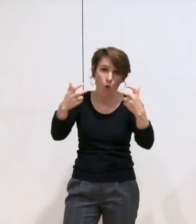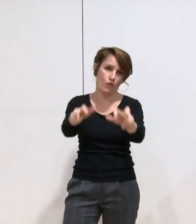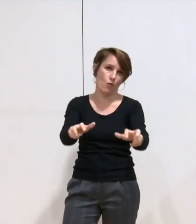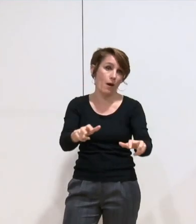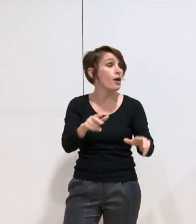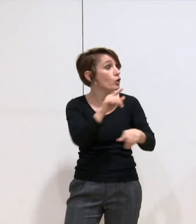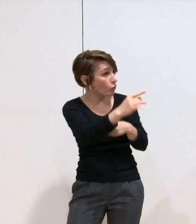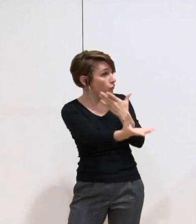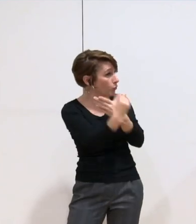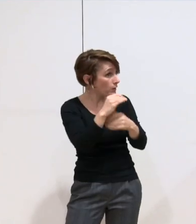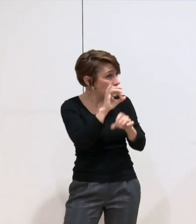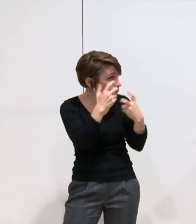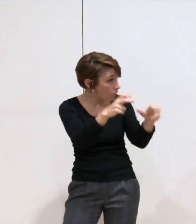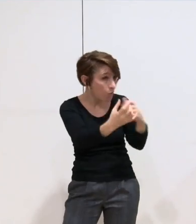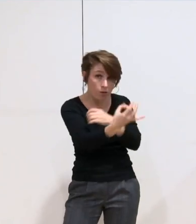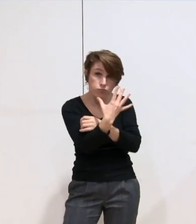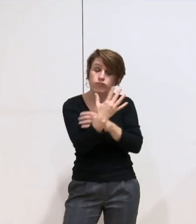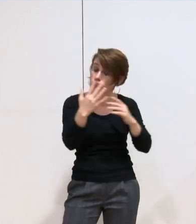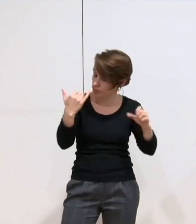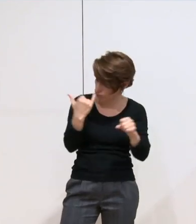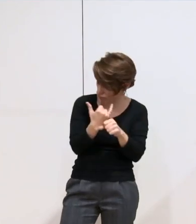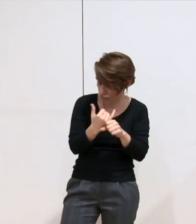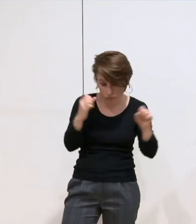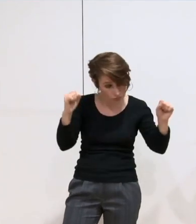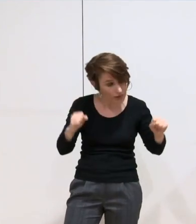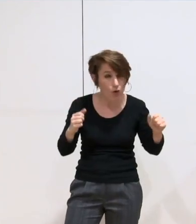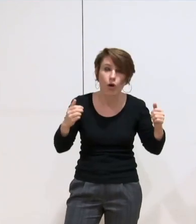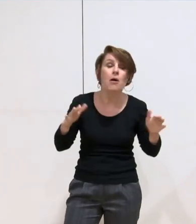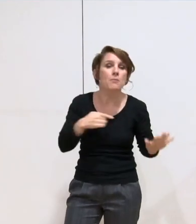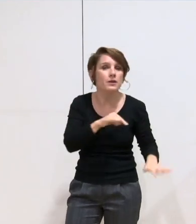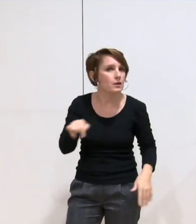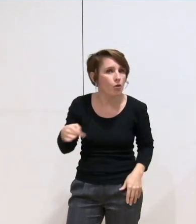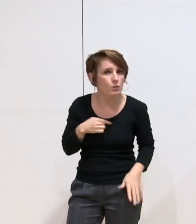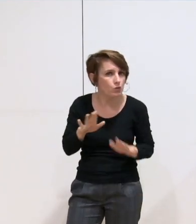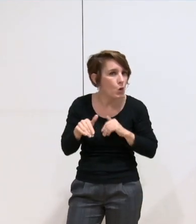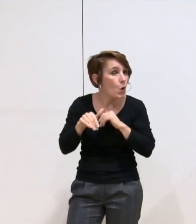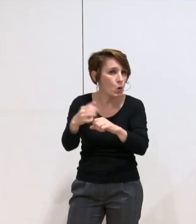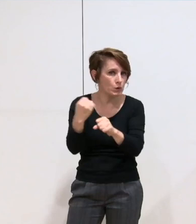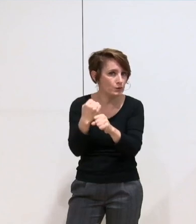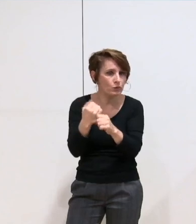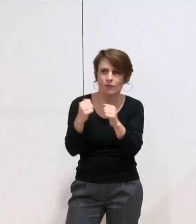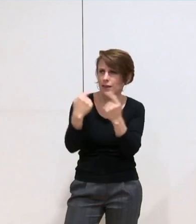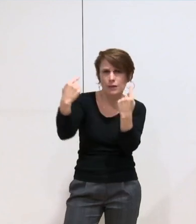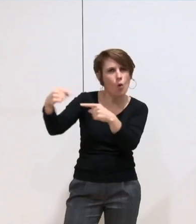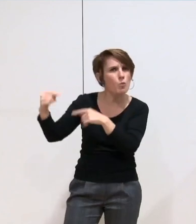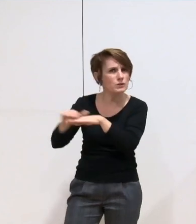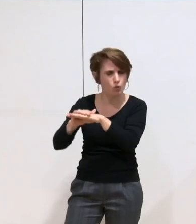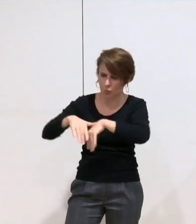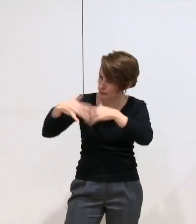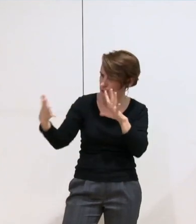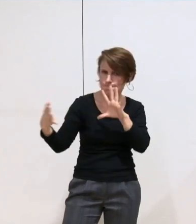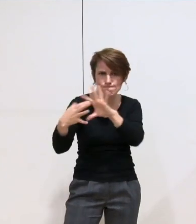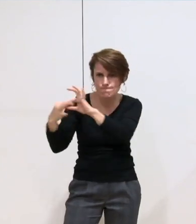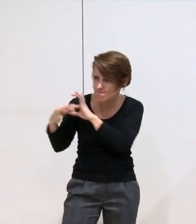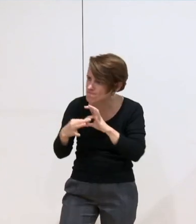et pourtant, nous faisons une place toujours et certaine au travail avec les oppositions. Les